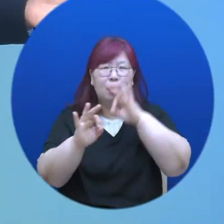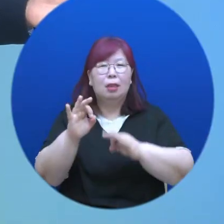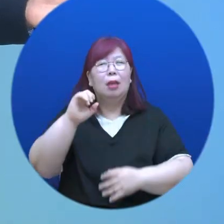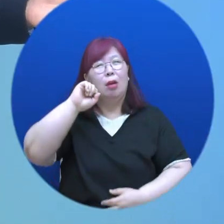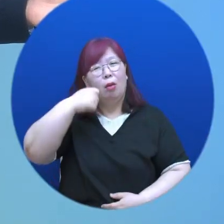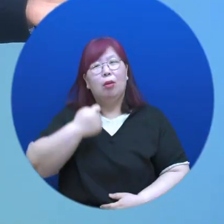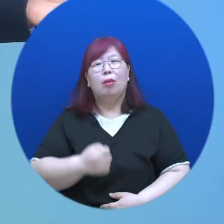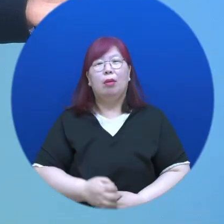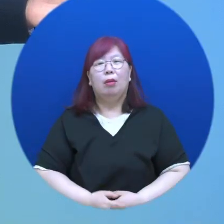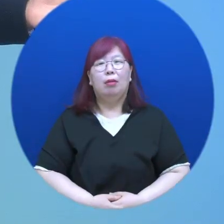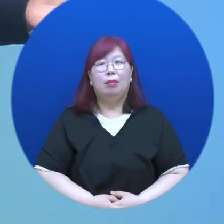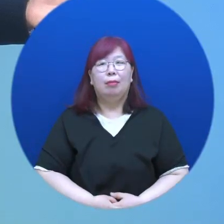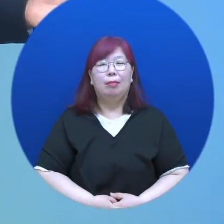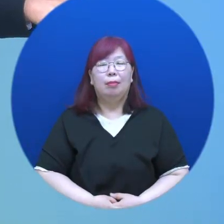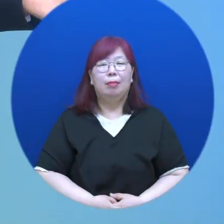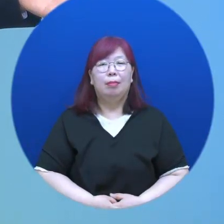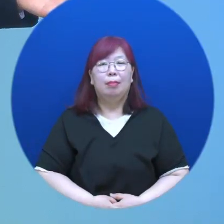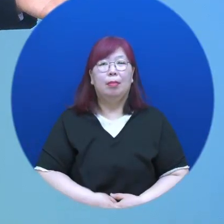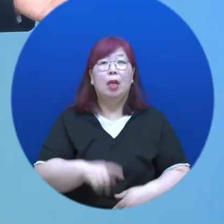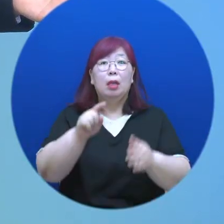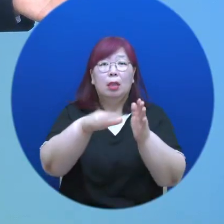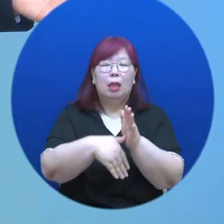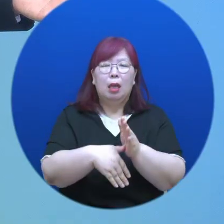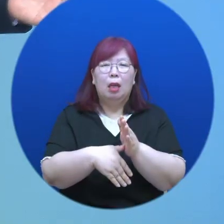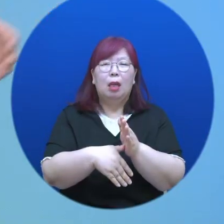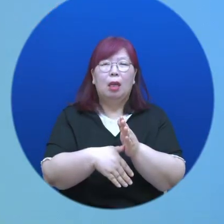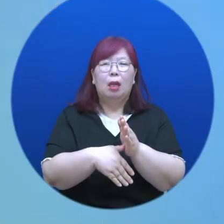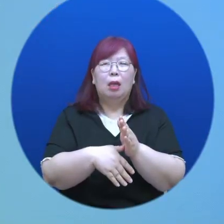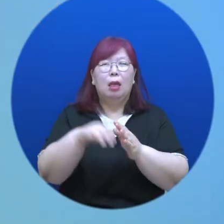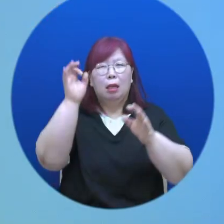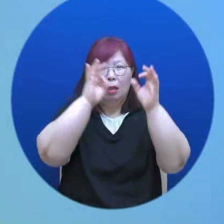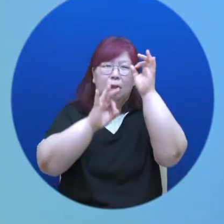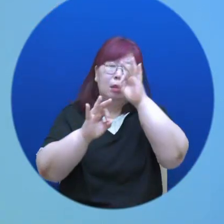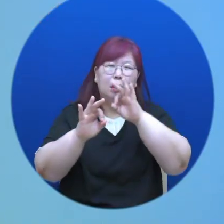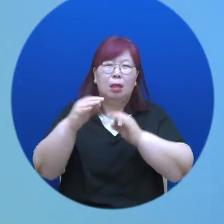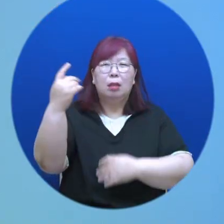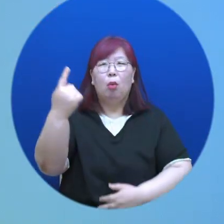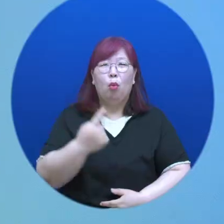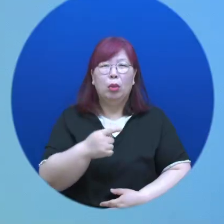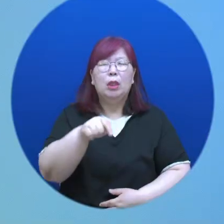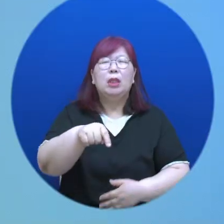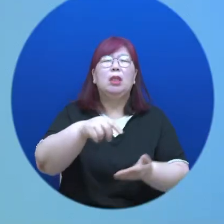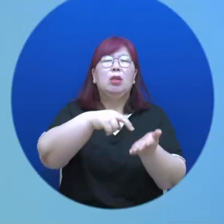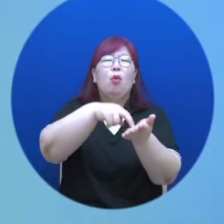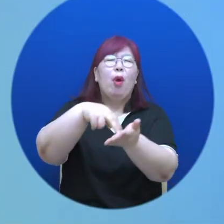없는 겁니다. 그때 찾아오는 그 외로움,